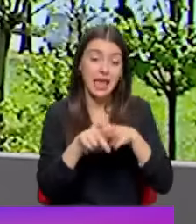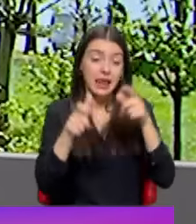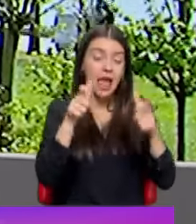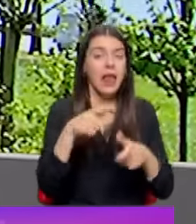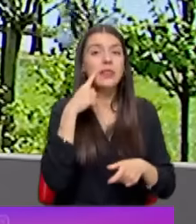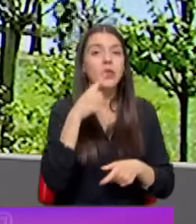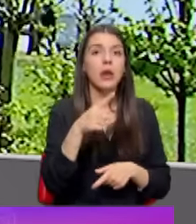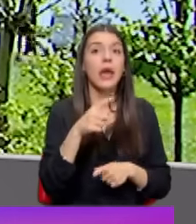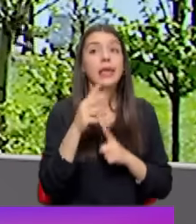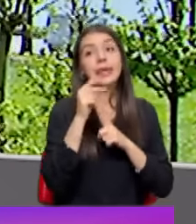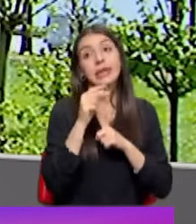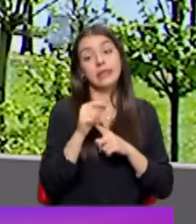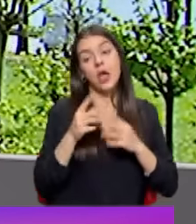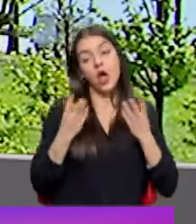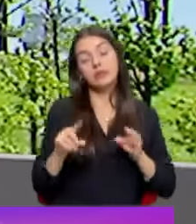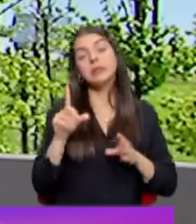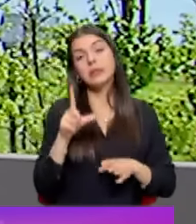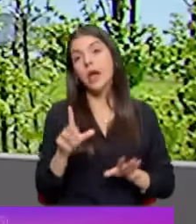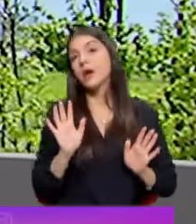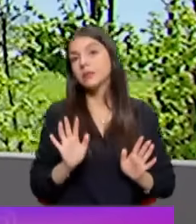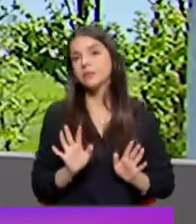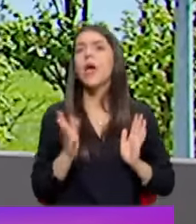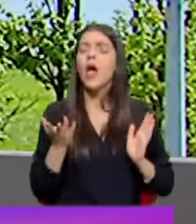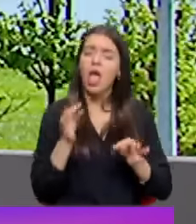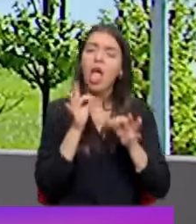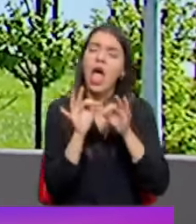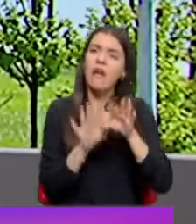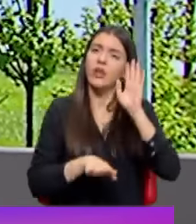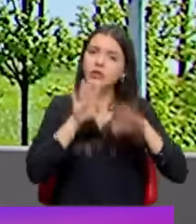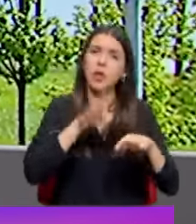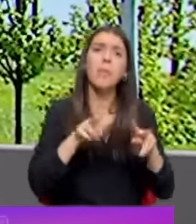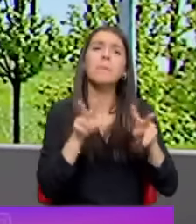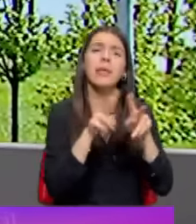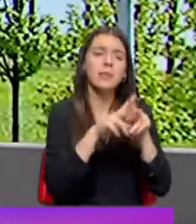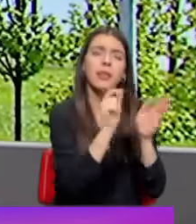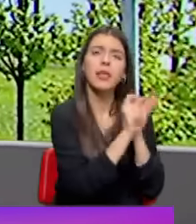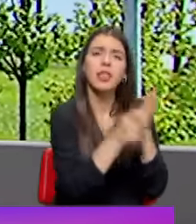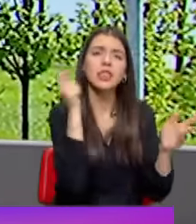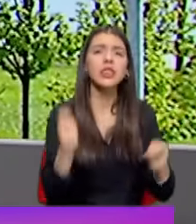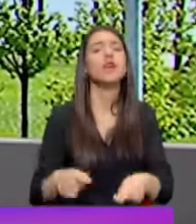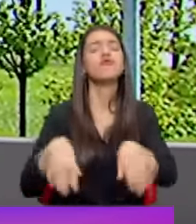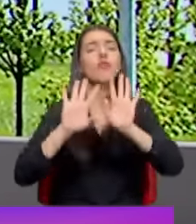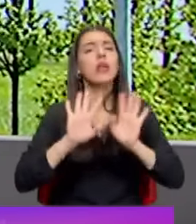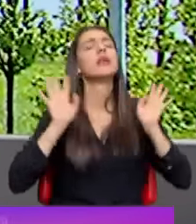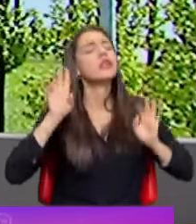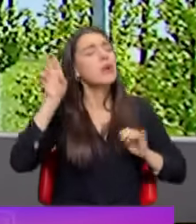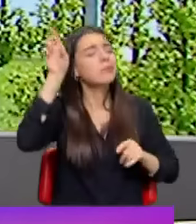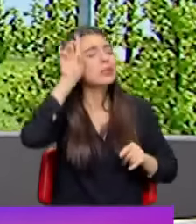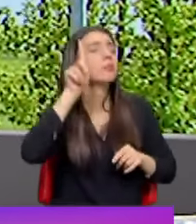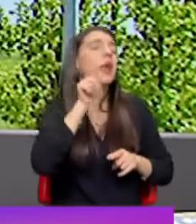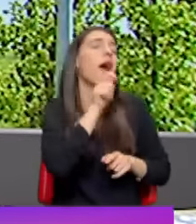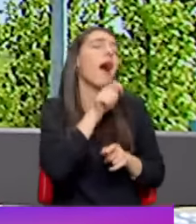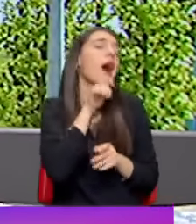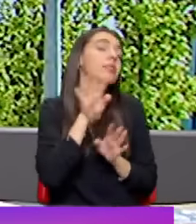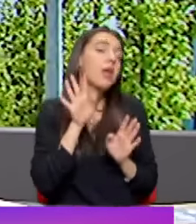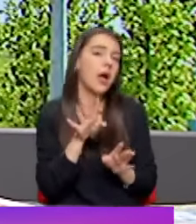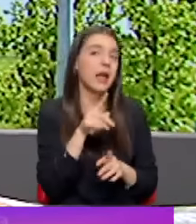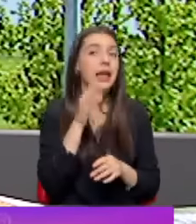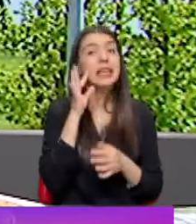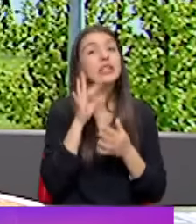tırnak ikna olması gerekiyor. Zaten enflasyon da matematiksel bir gerçeklik değil, sadece psikolojik bir yanılsama.